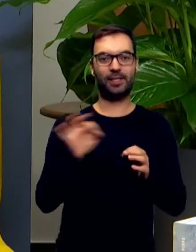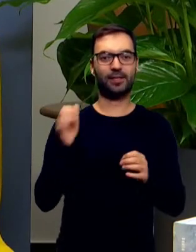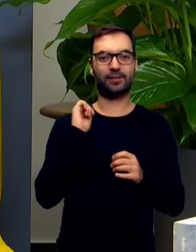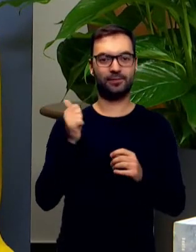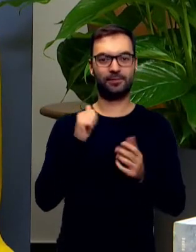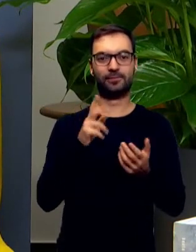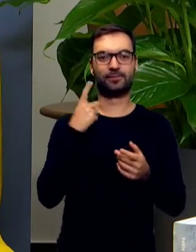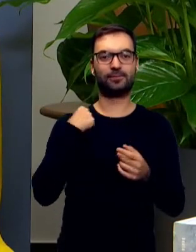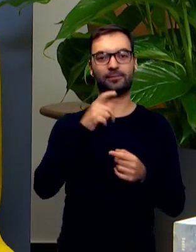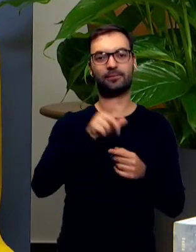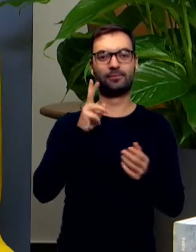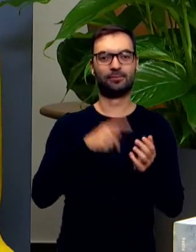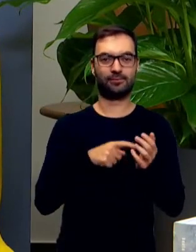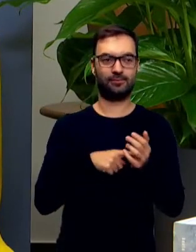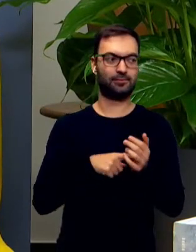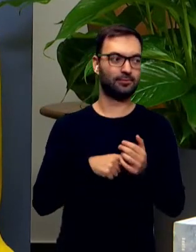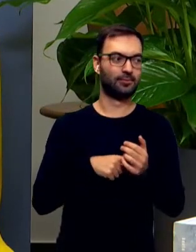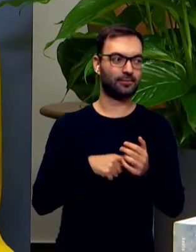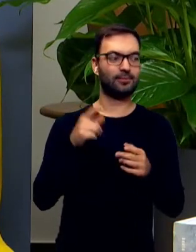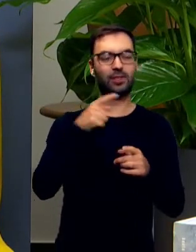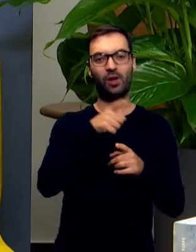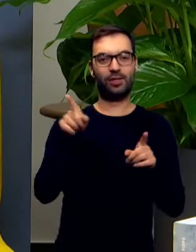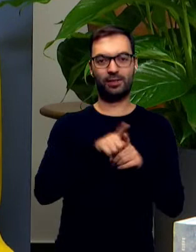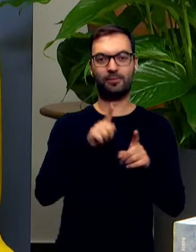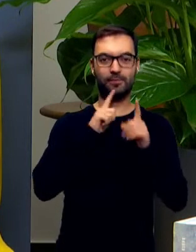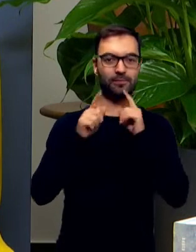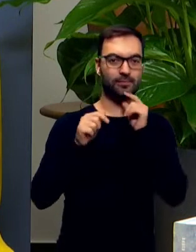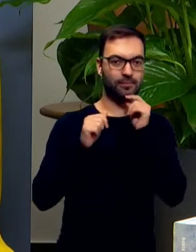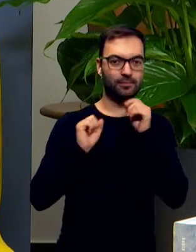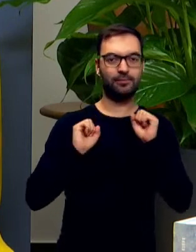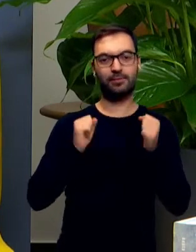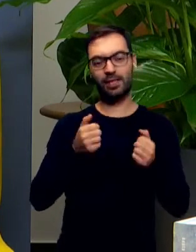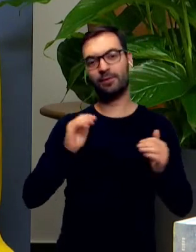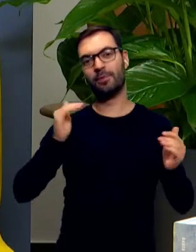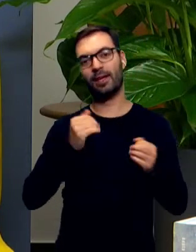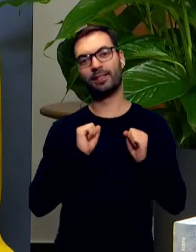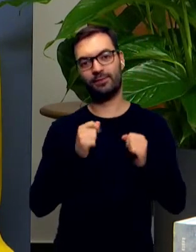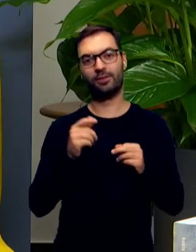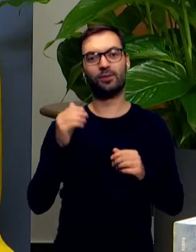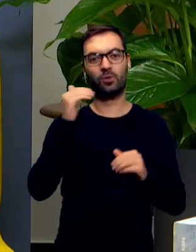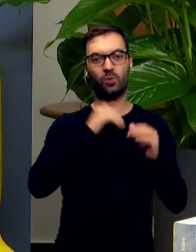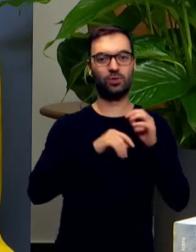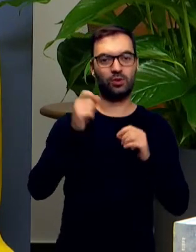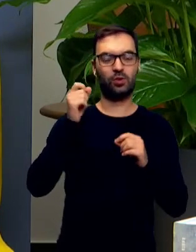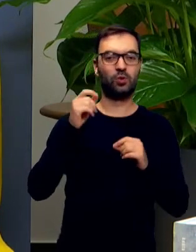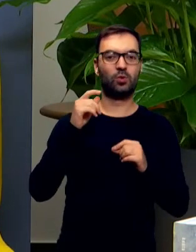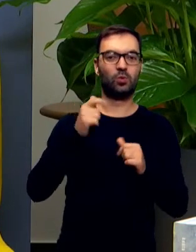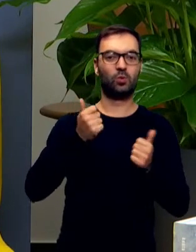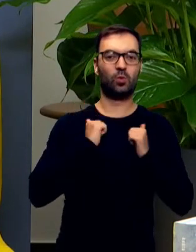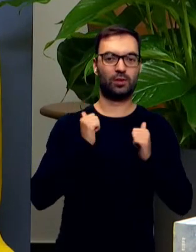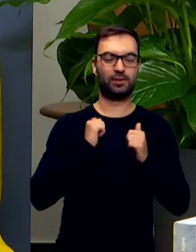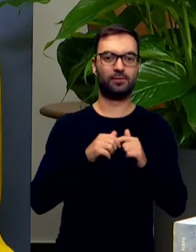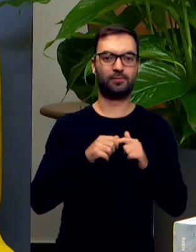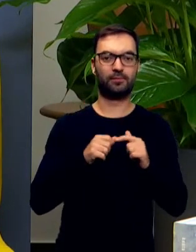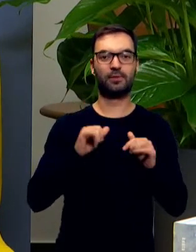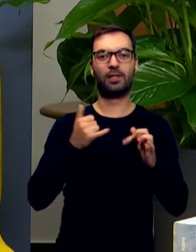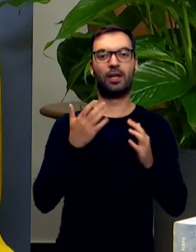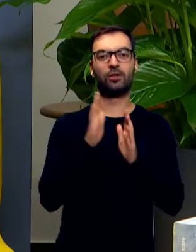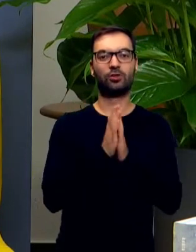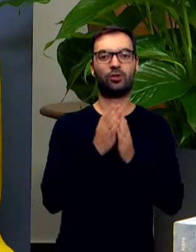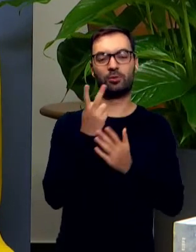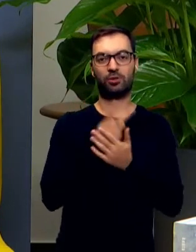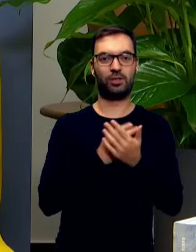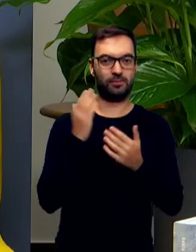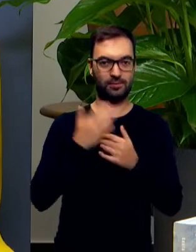specjaliści czy osoby, które... Mhm. Ale właśnie o nich też porozmawiamy, o tych aktywnych lub mniej aktywnych turystach górskich, to myślę, że po przeczytaniu tych